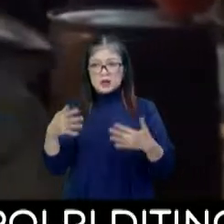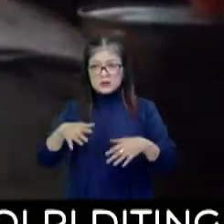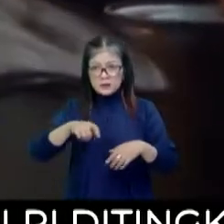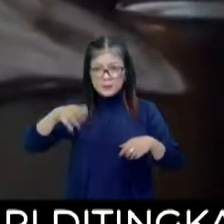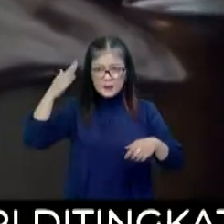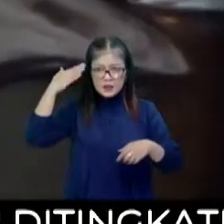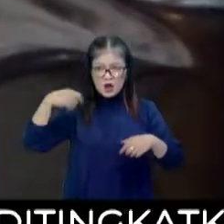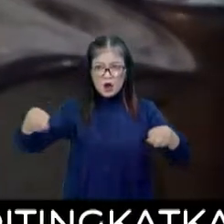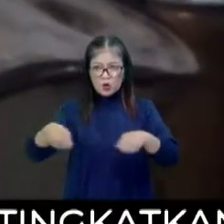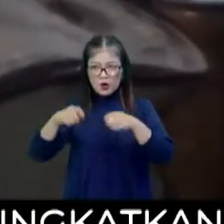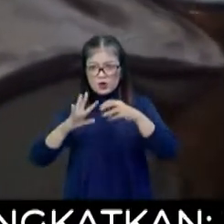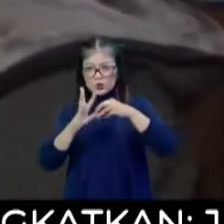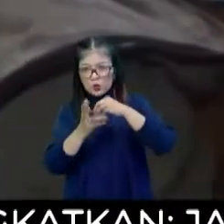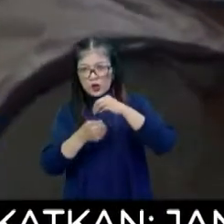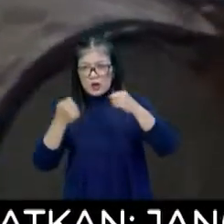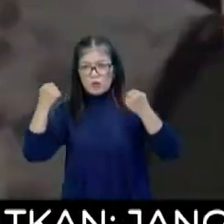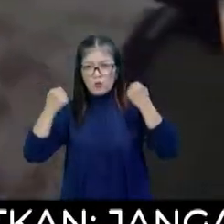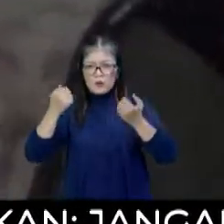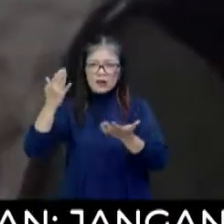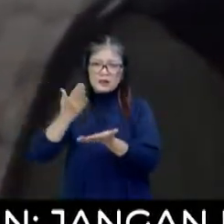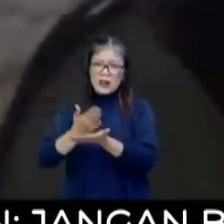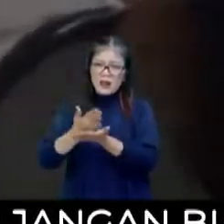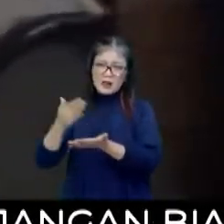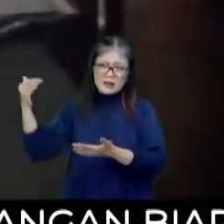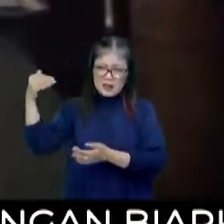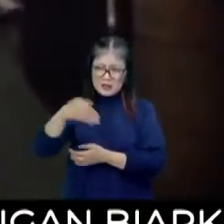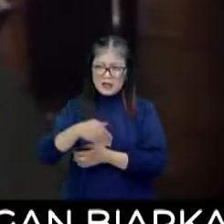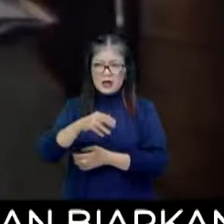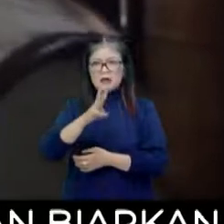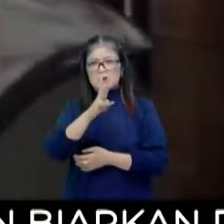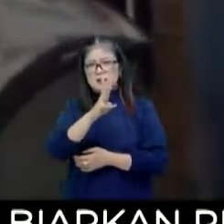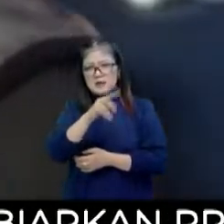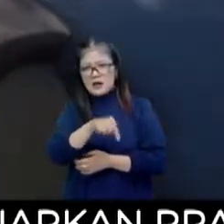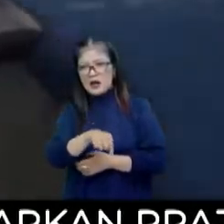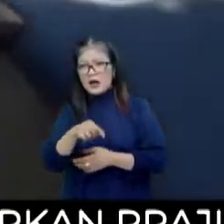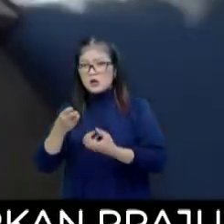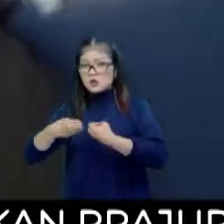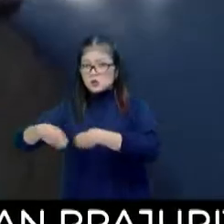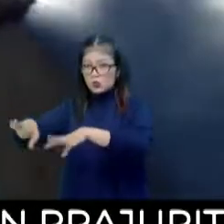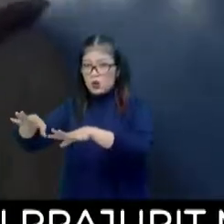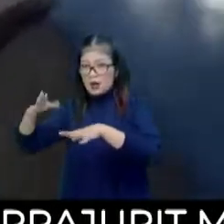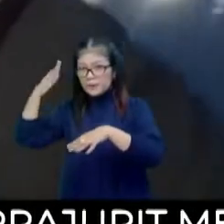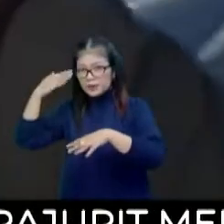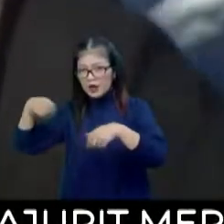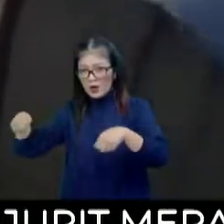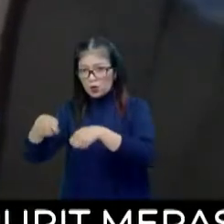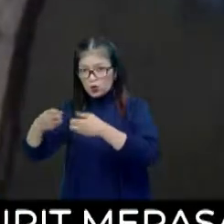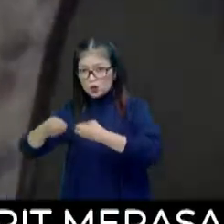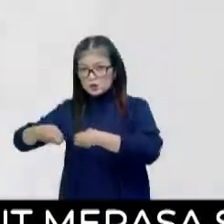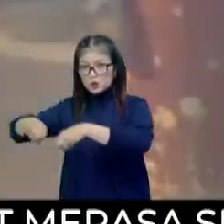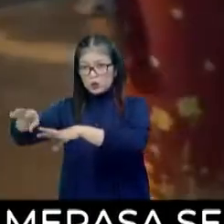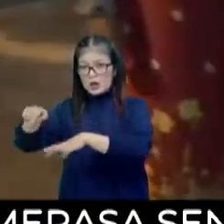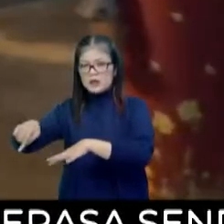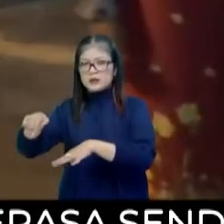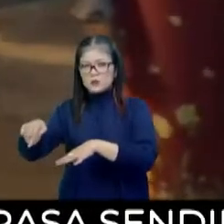datangnya. Biasanya datang siang. Oh, minyaknya buat gorengan. Goreng usaha apa ini, Pak? Iya, usaha gorengan di kampung.